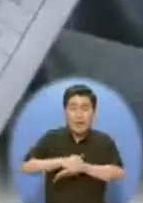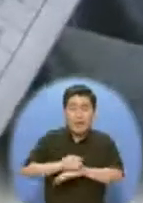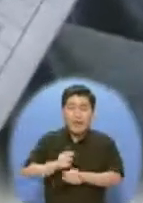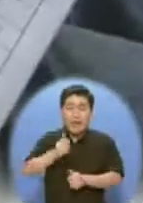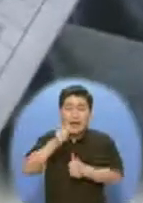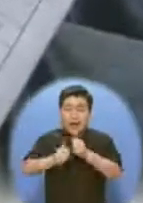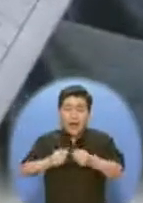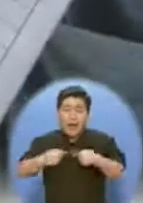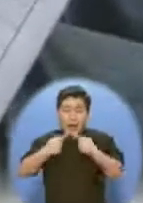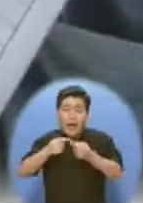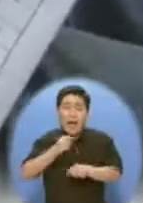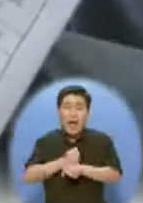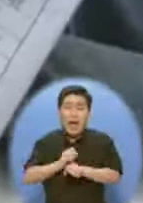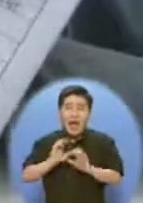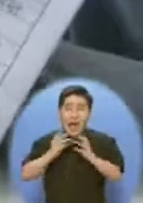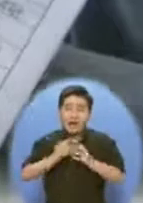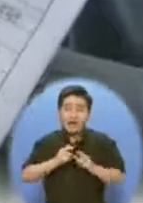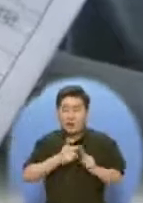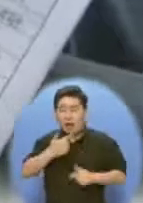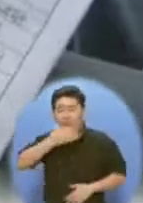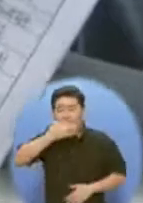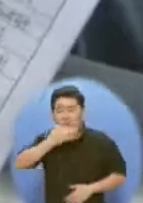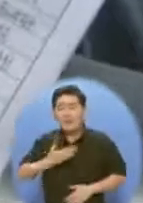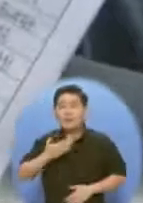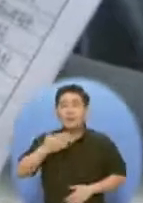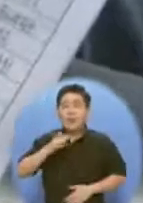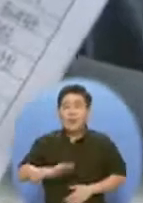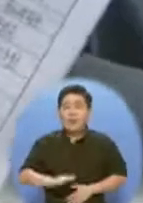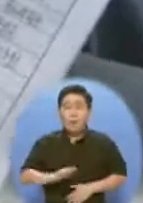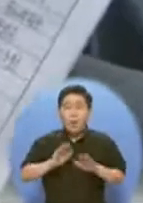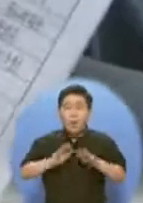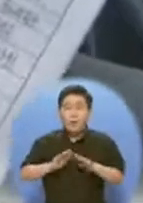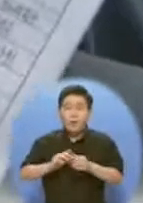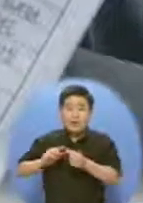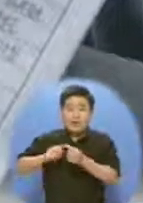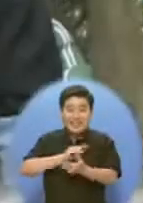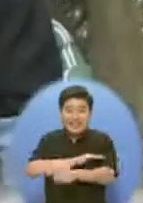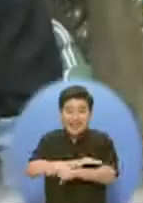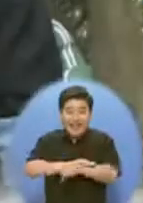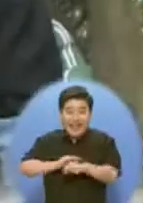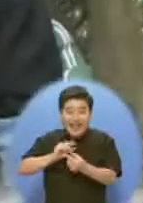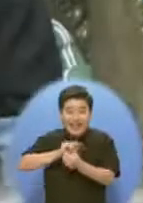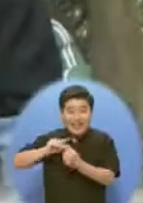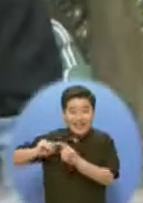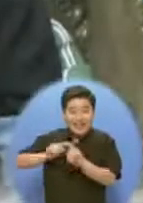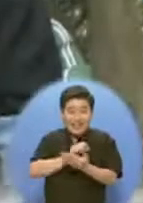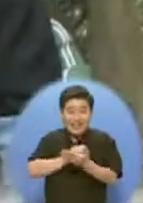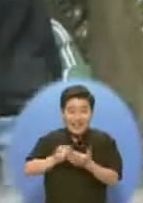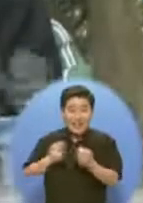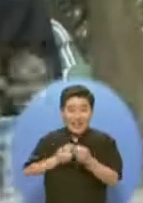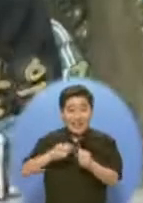응시하 아이들은 이래저래 힘이 드는데요 오늘 글 잘 쓰는 방법 하나